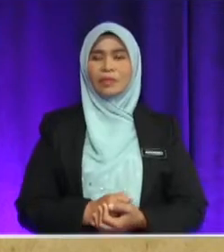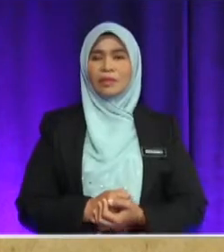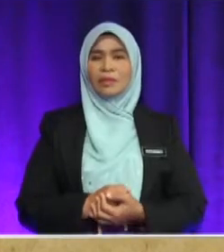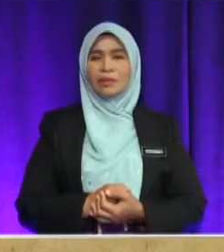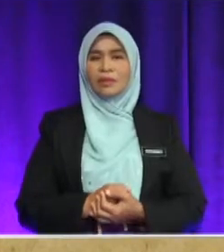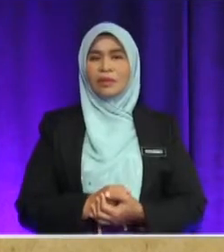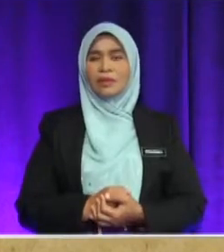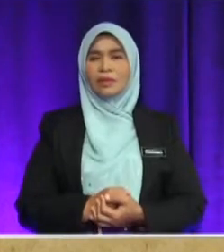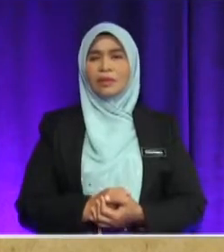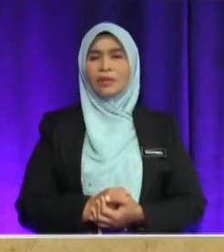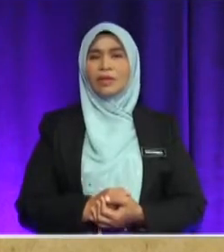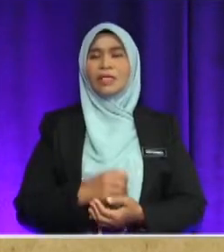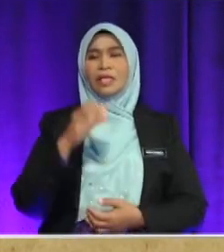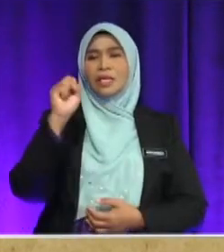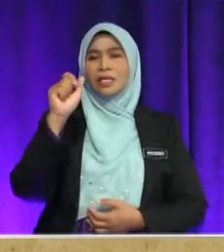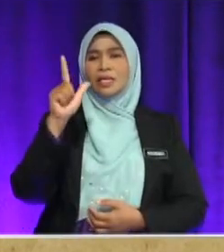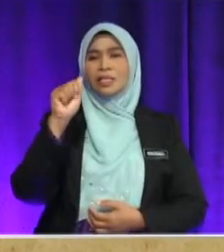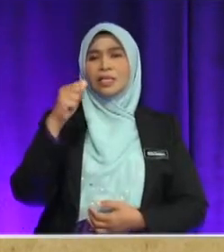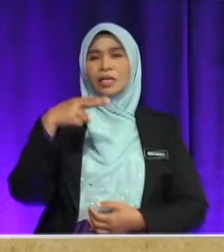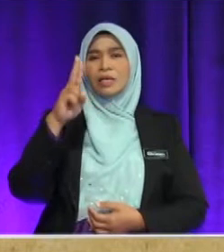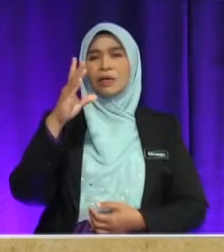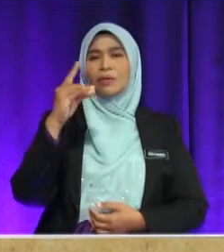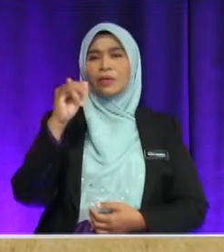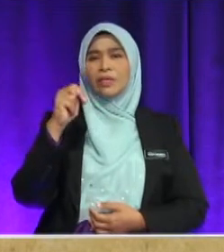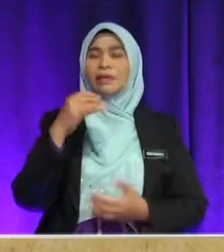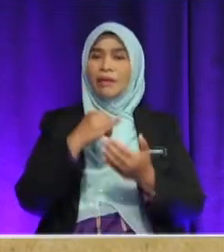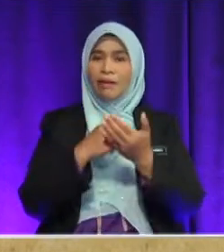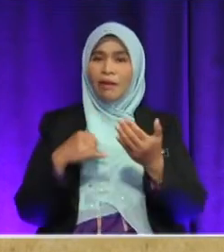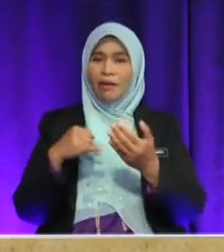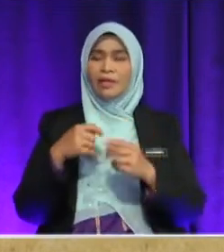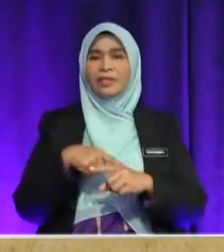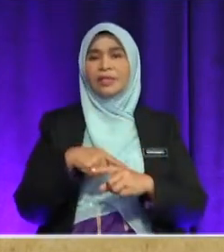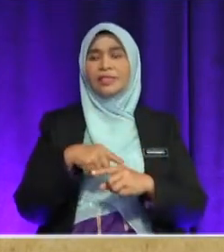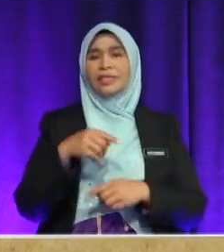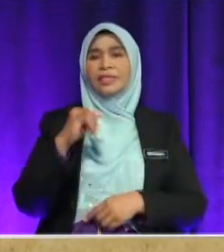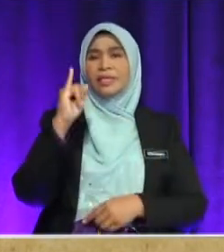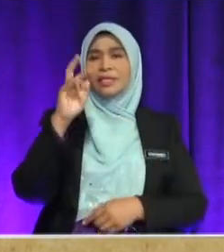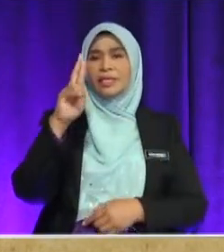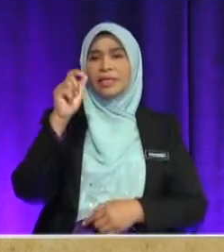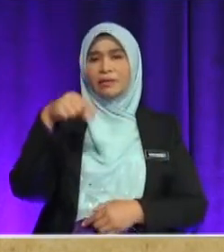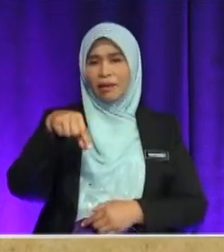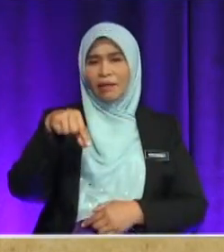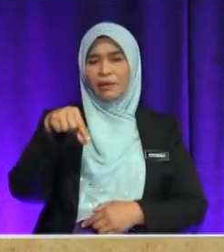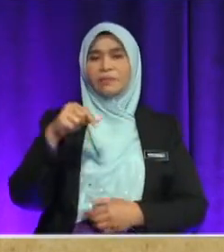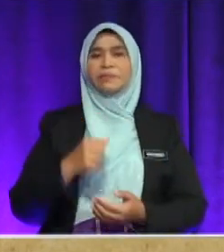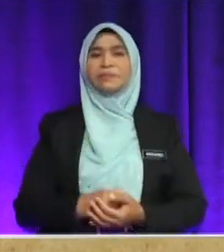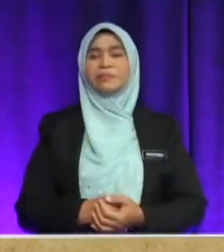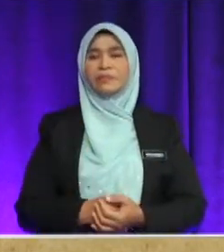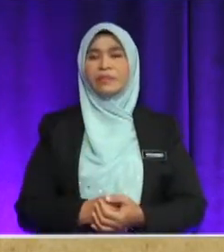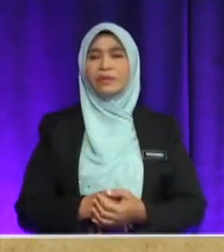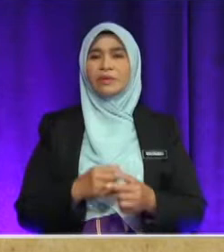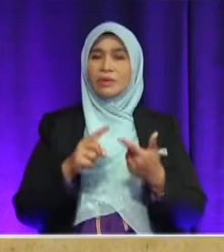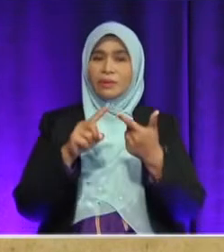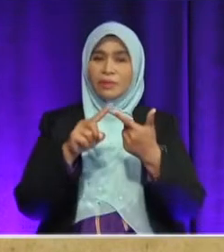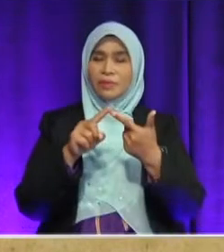hai hai Salahuddin nih lahir di Irak Oke salehuddin dia dari Pak dari Irak Piece seterusnya